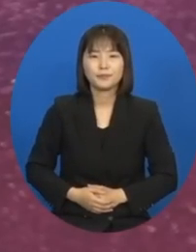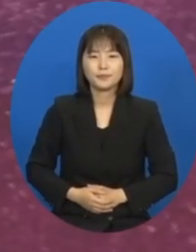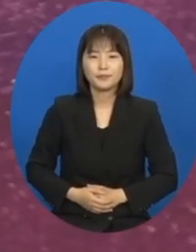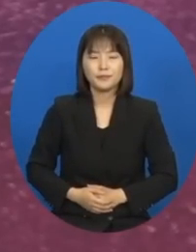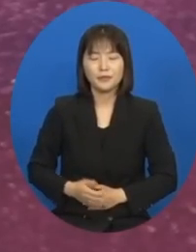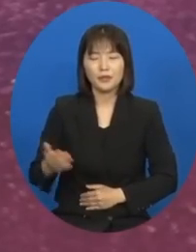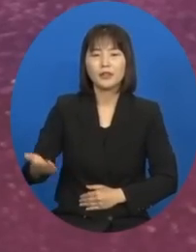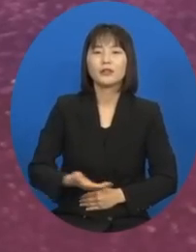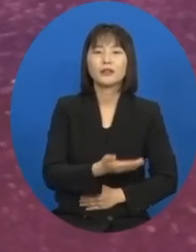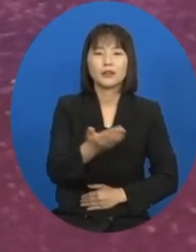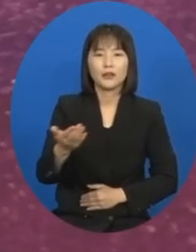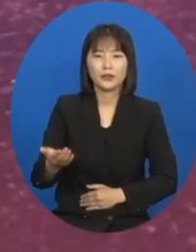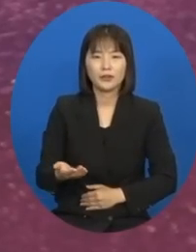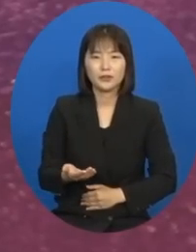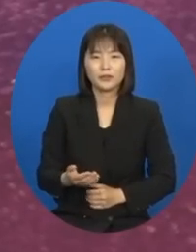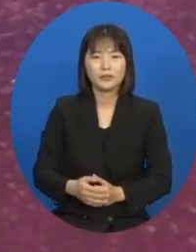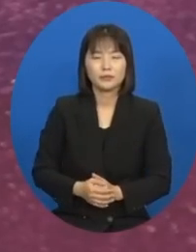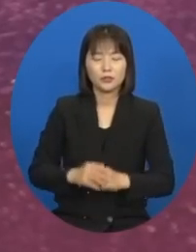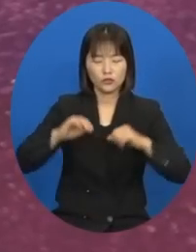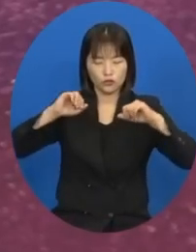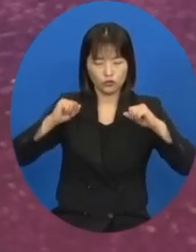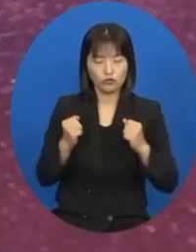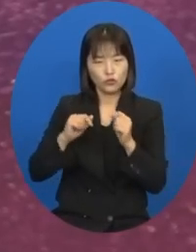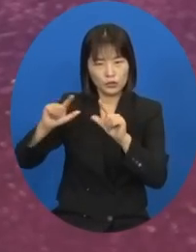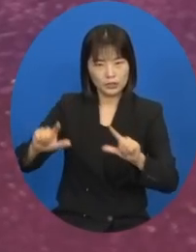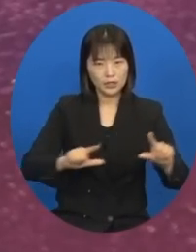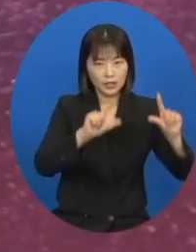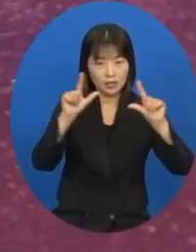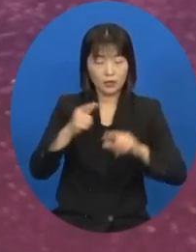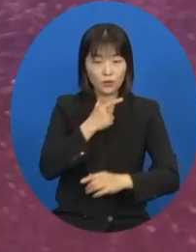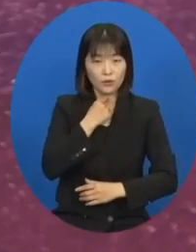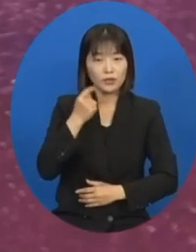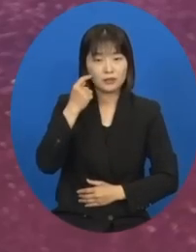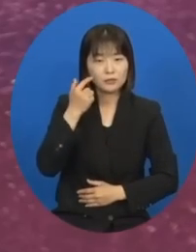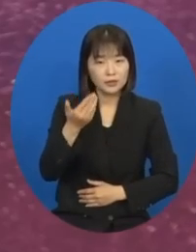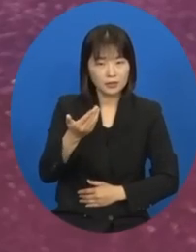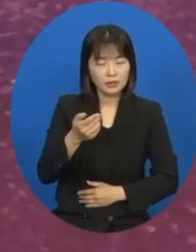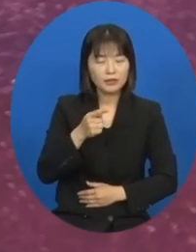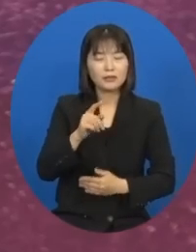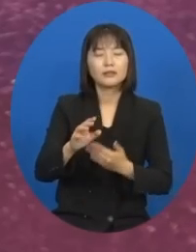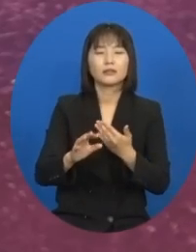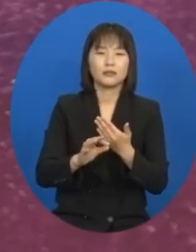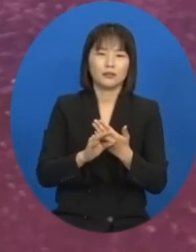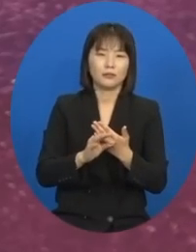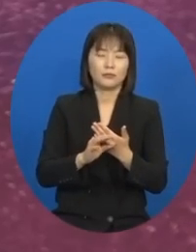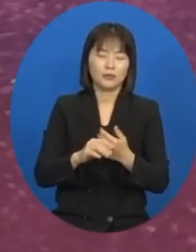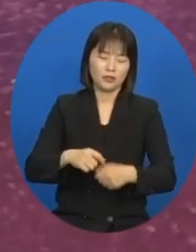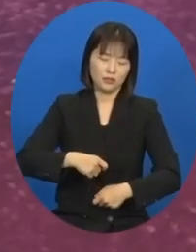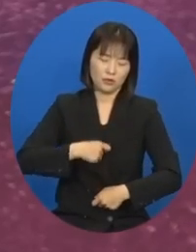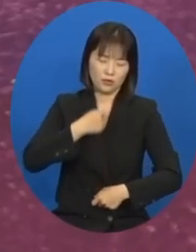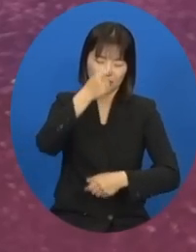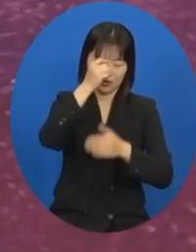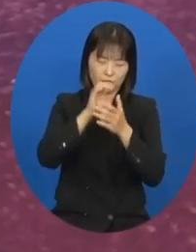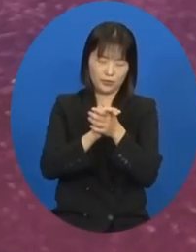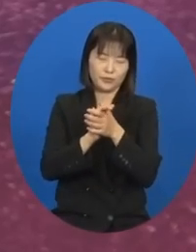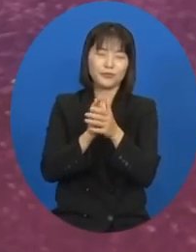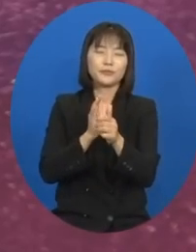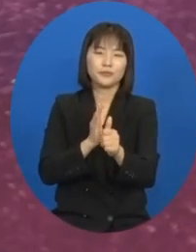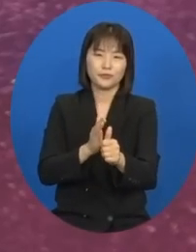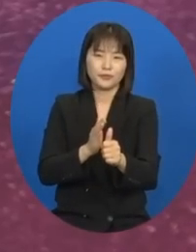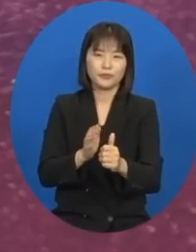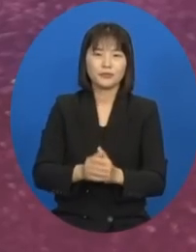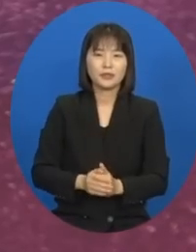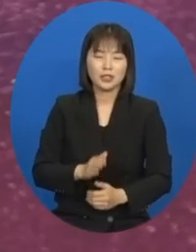여러분 순종의 삶을 살기 원하시지요 그러면 정직하게 기도하세요 정직과